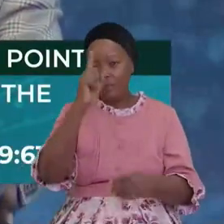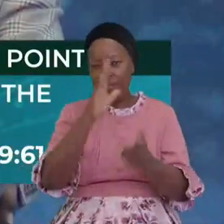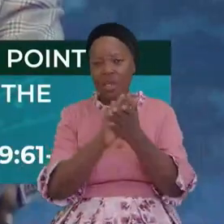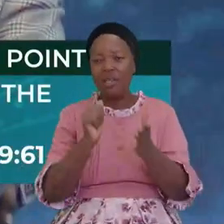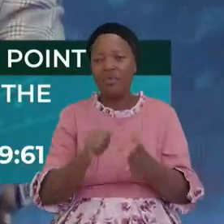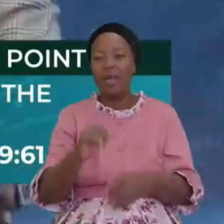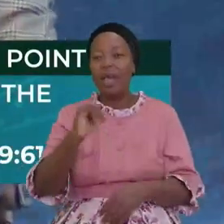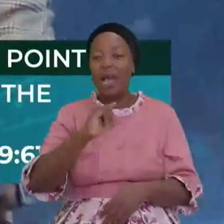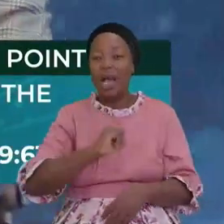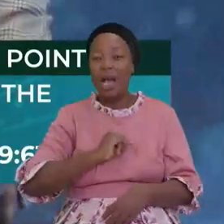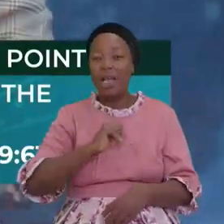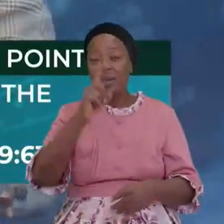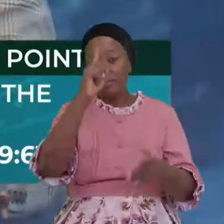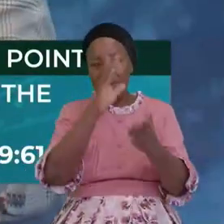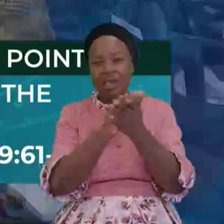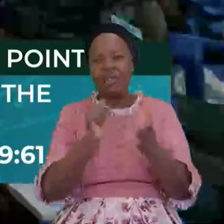Je crois.